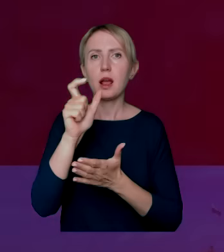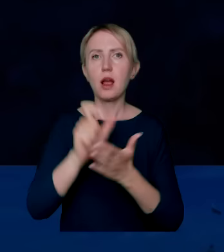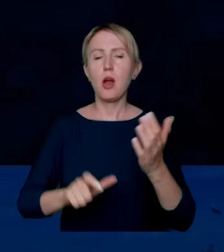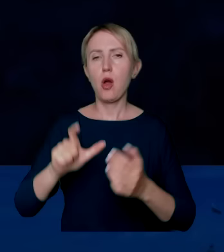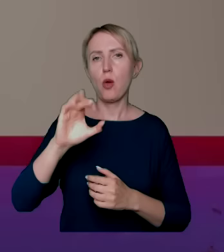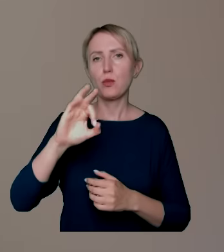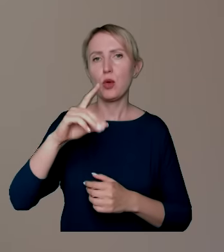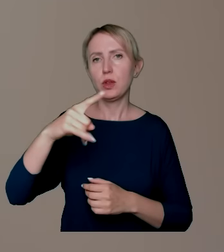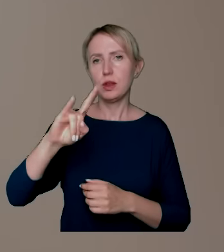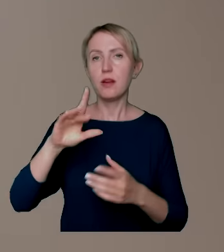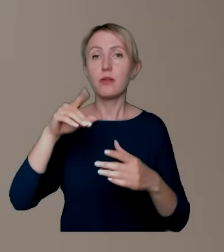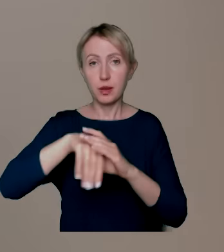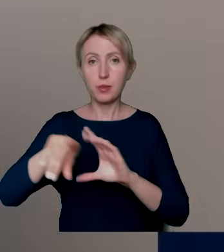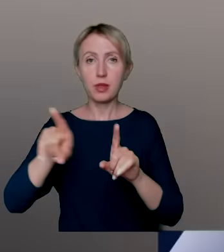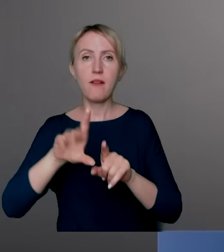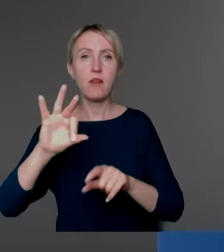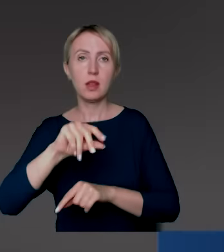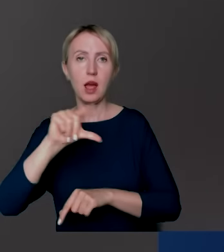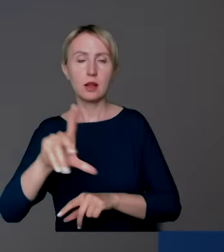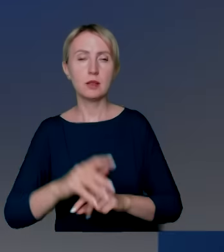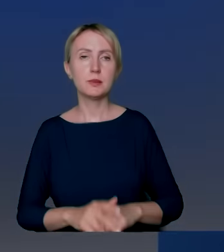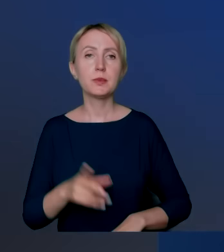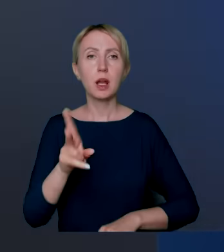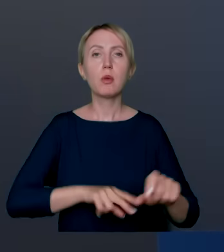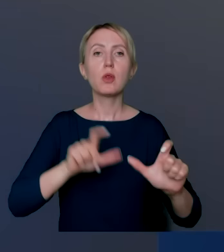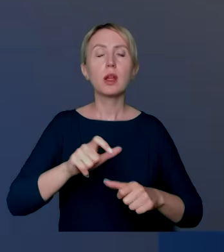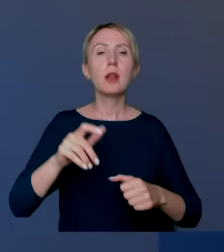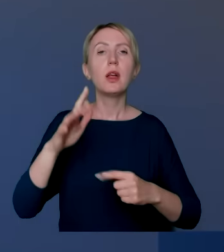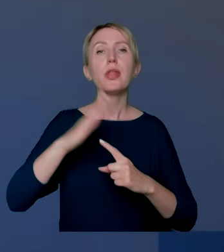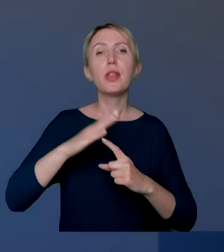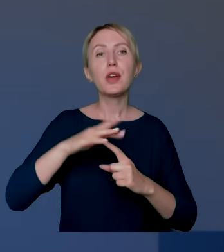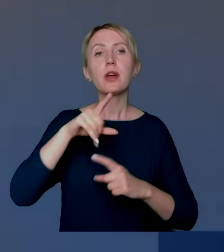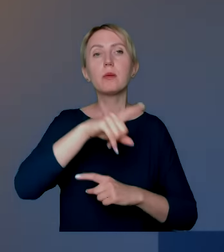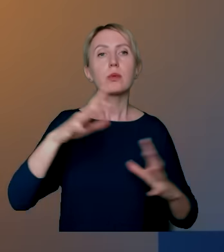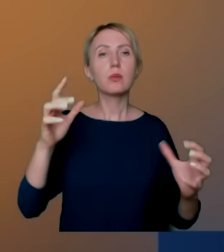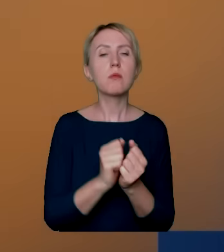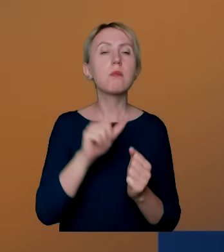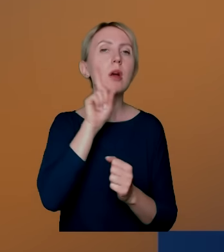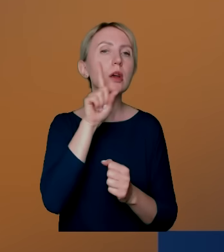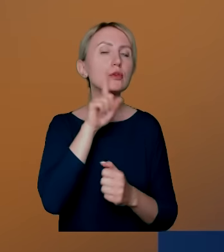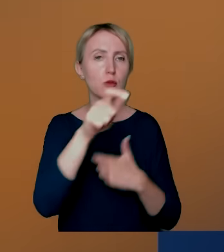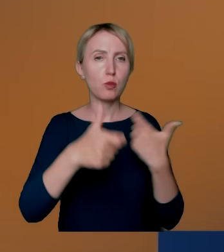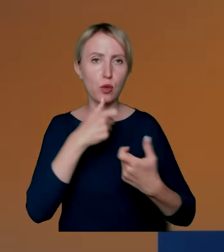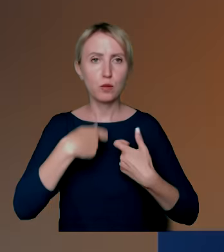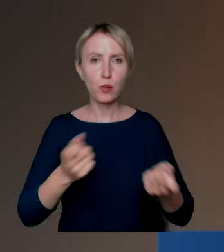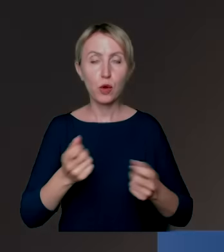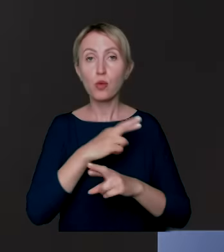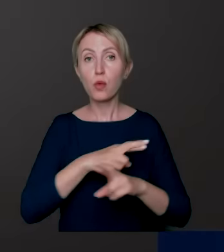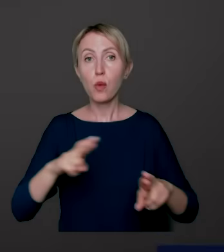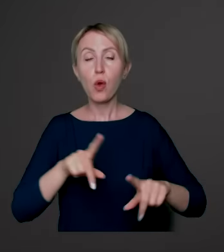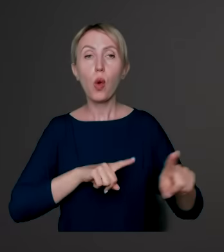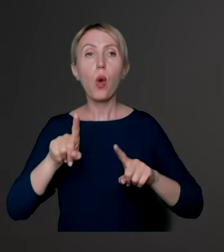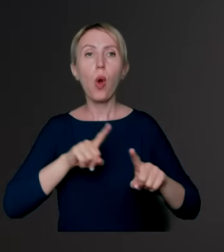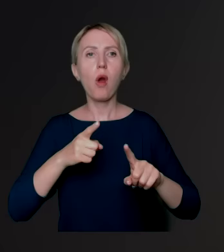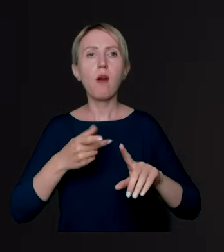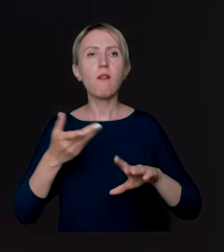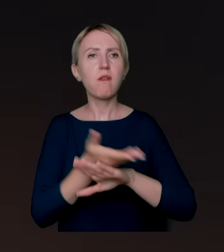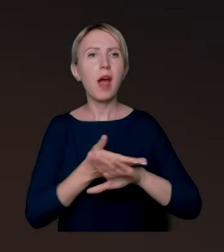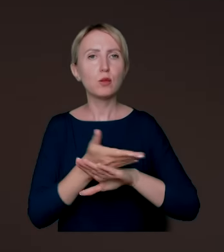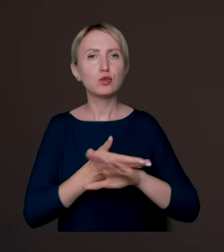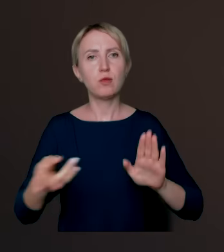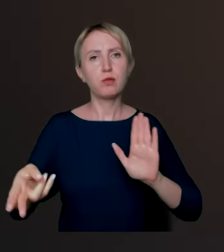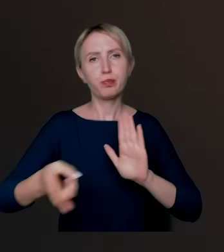fentanyl. Policjanci z tyskiej komendy wpadli na trop mężczyzny, który wprowadzał do obrotu towary oznaczone podrobionymi znakami towarowymi.